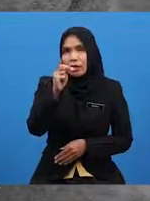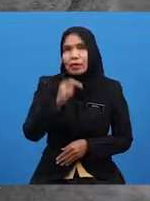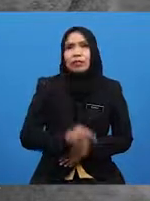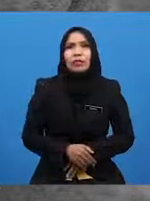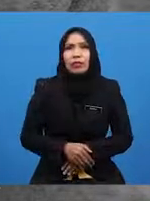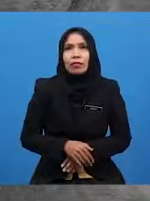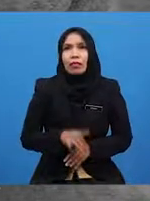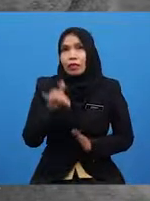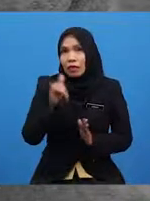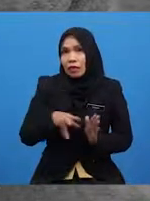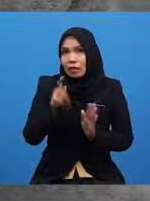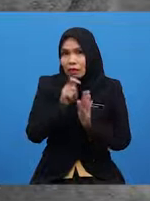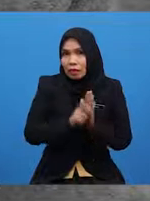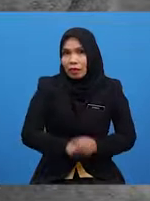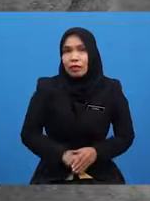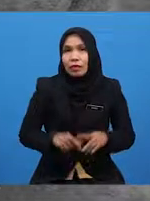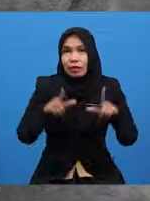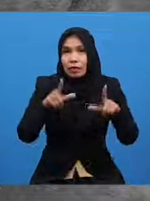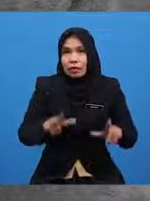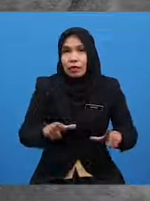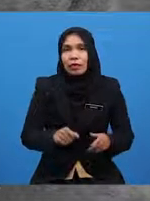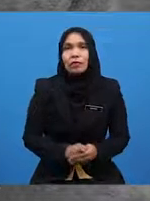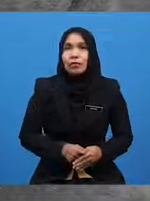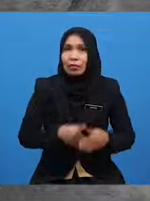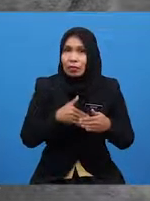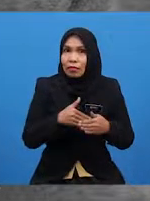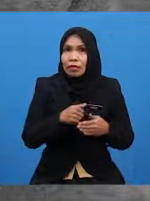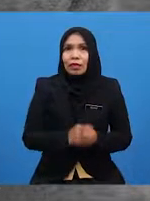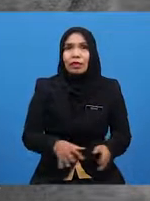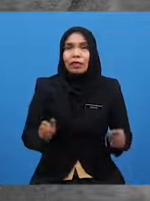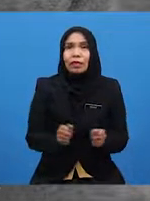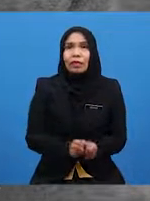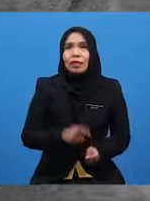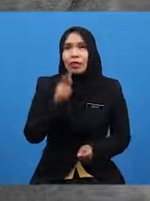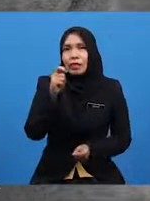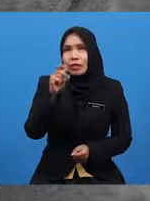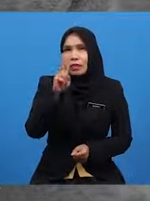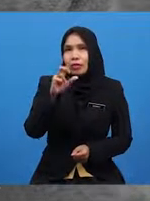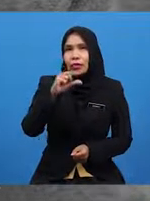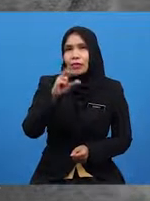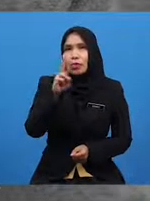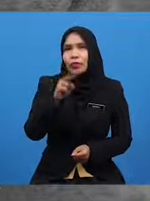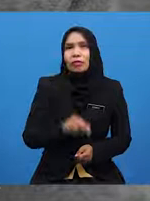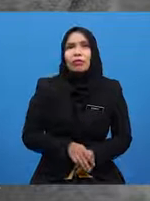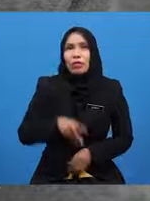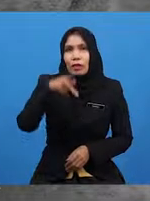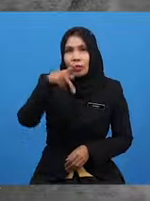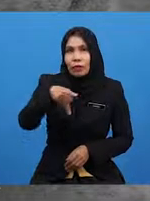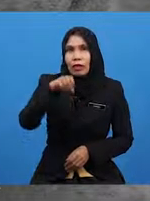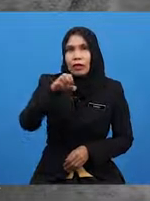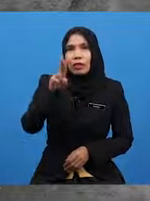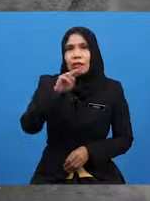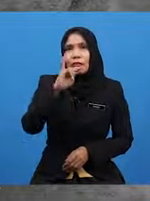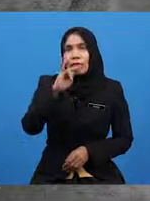Lumpur merupakan sebuah taman arca yang istimewa di Malaysia. Enam buah karya